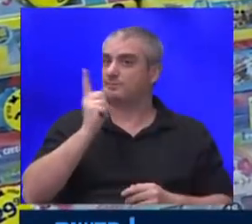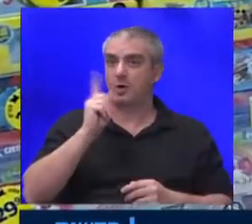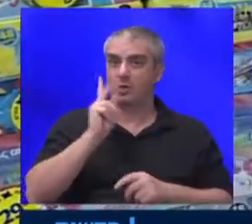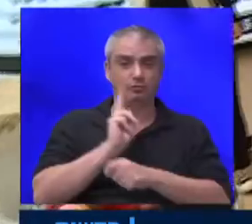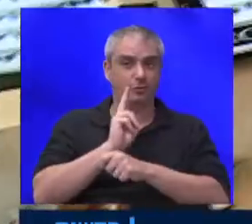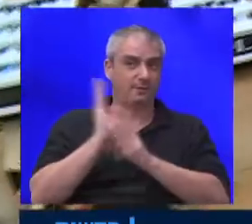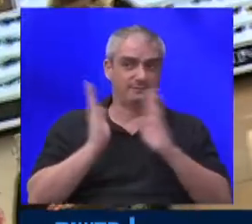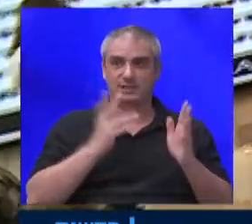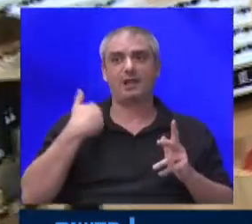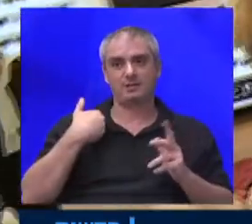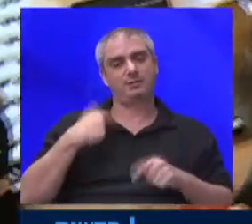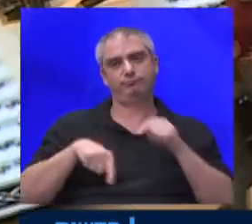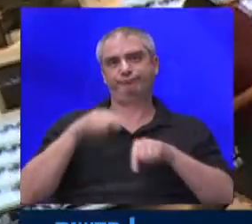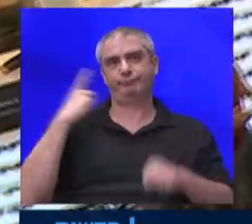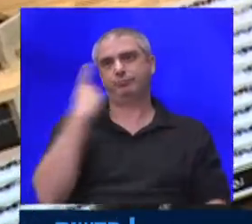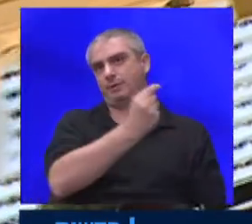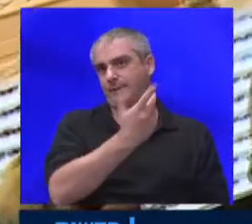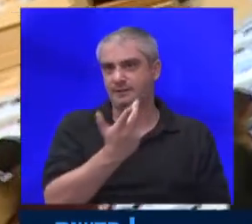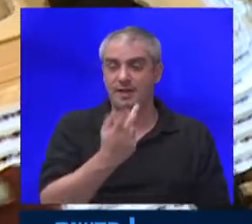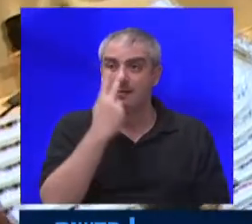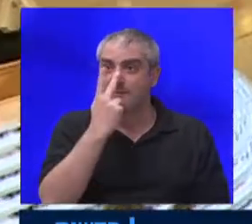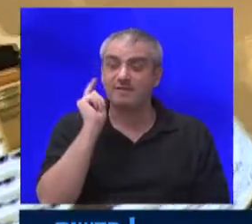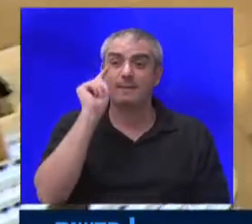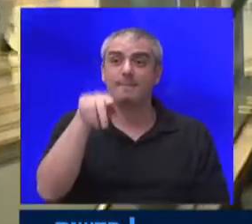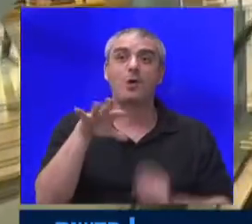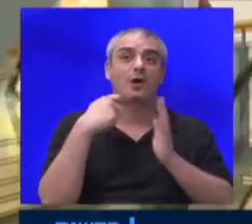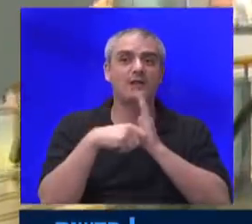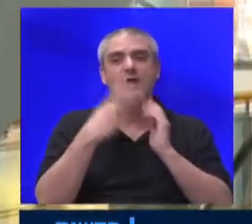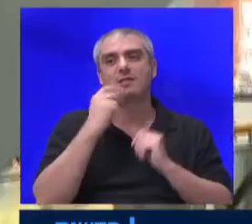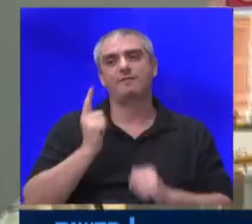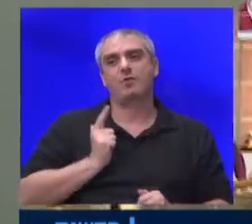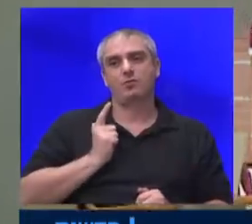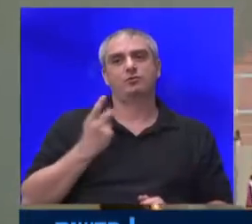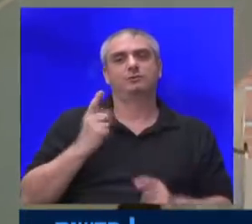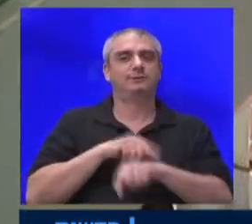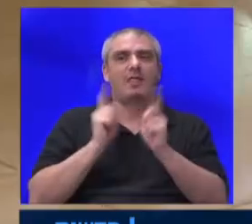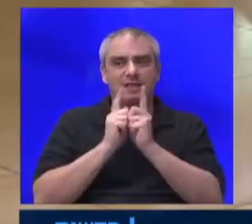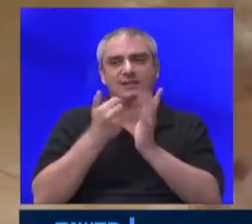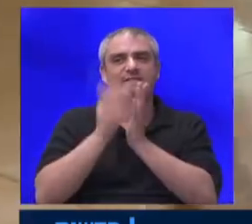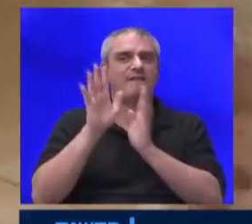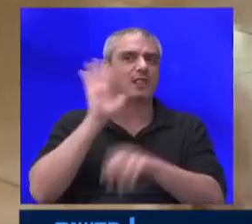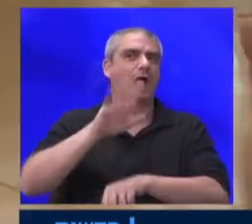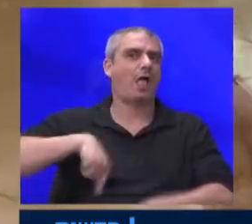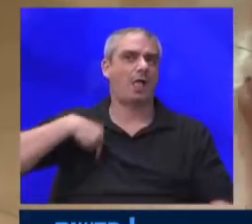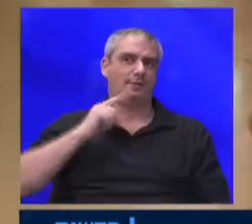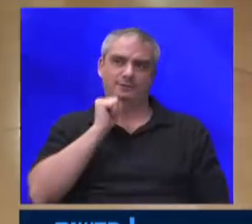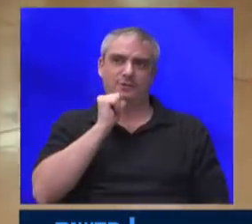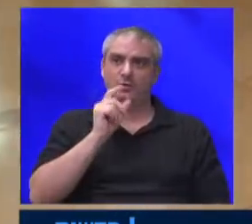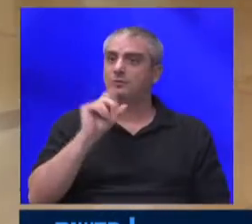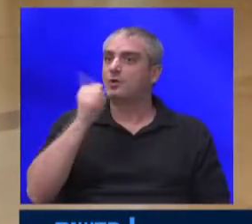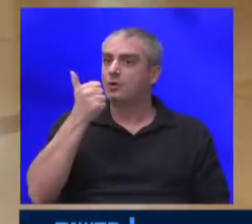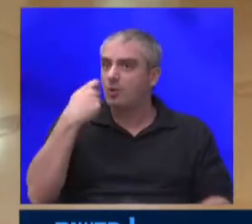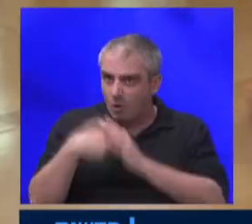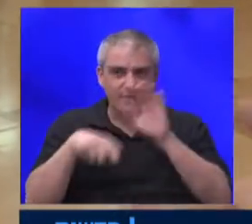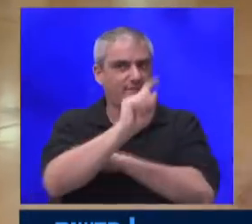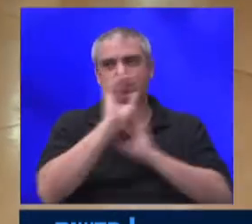עושה אחורה פנית. המבקרים שהגיעו לקניות העדיפו להישאר זמן קצר ולוותר על שהייה ממושכת. קונים ובורחים, ממש